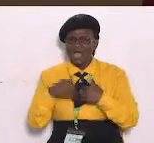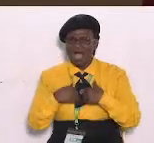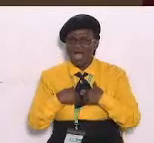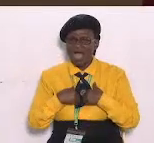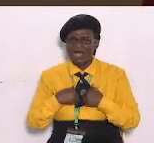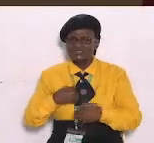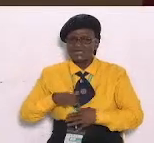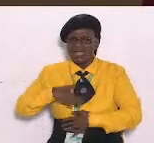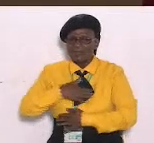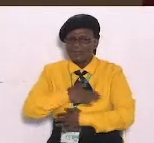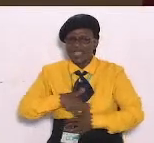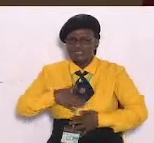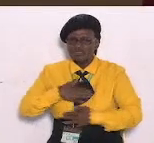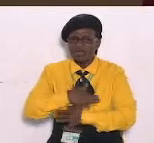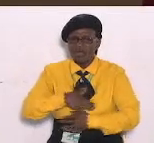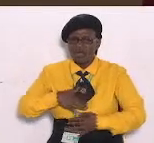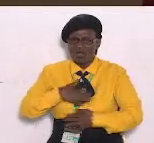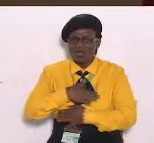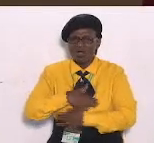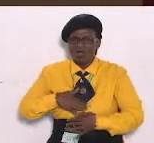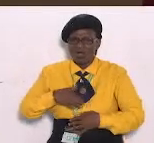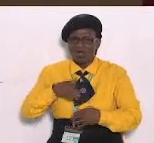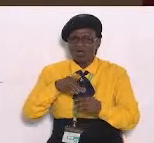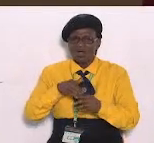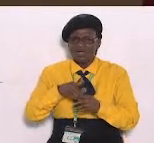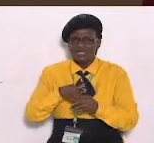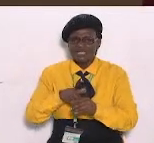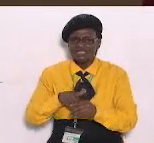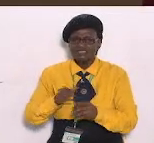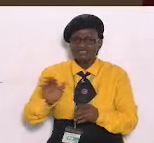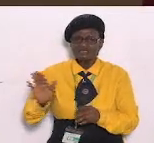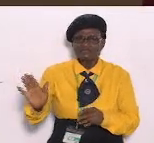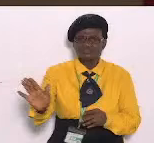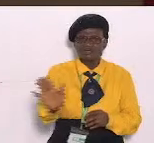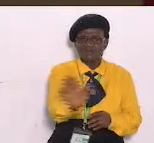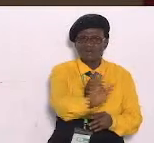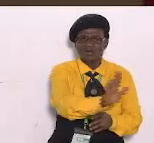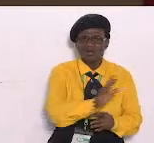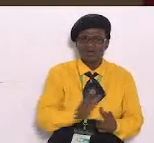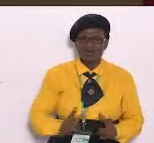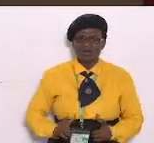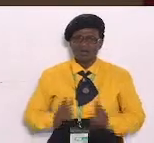dieu a le plaisir en ta